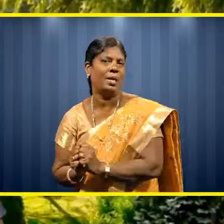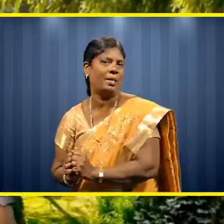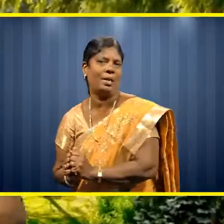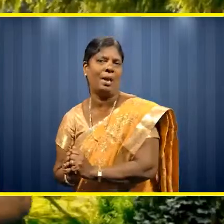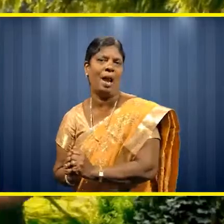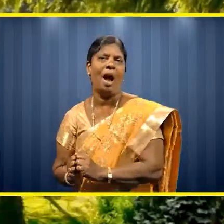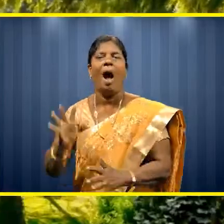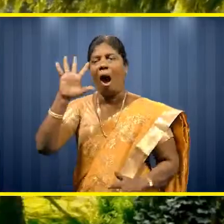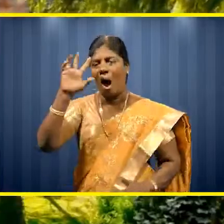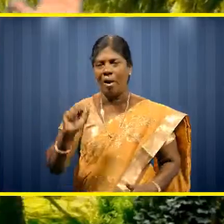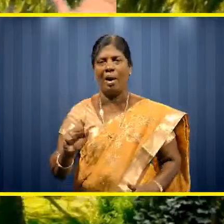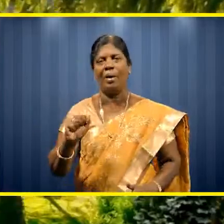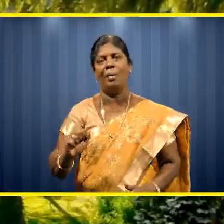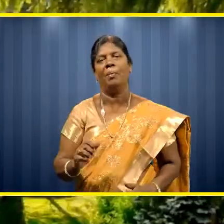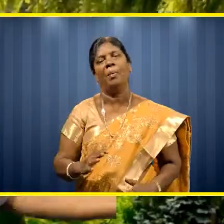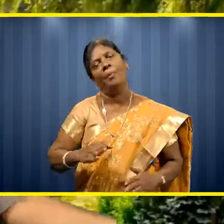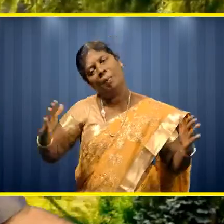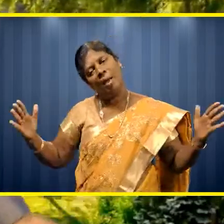செய்து